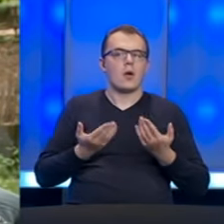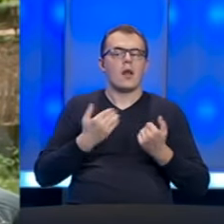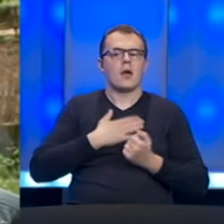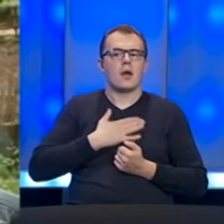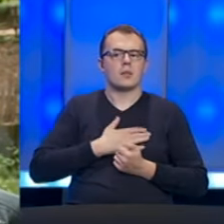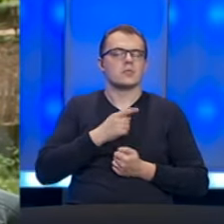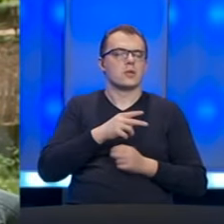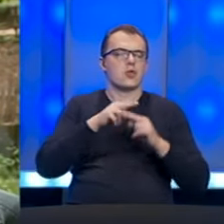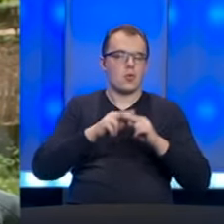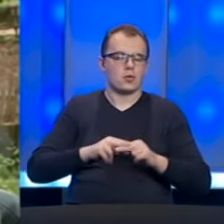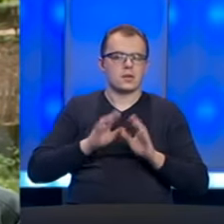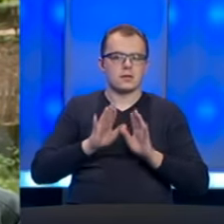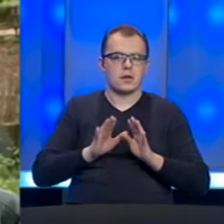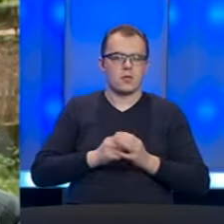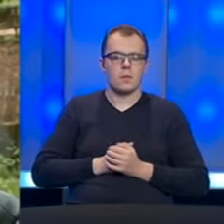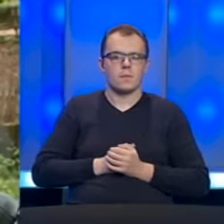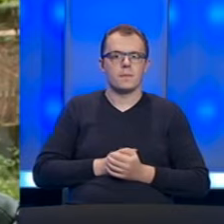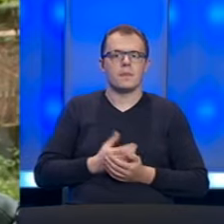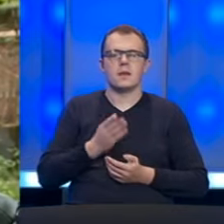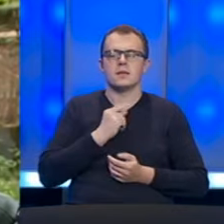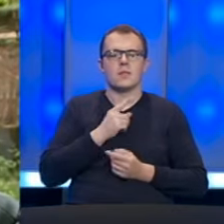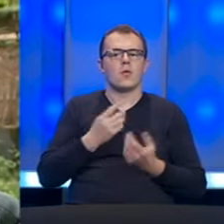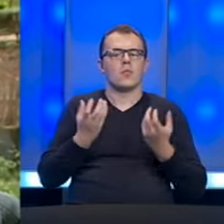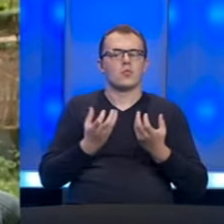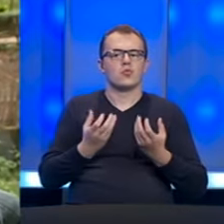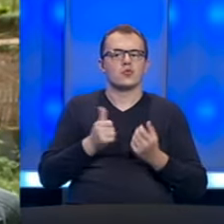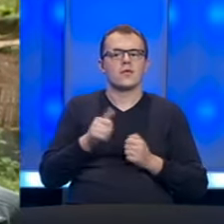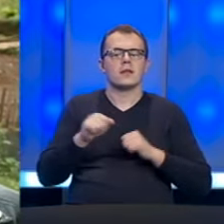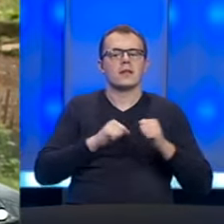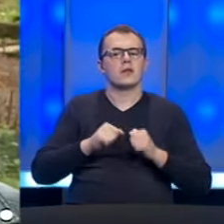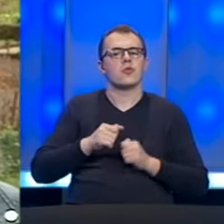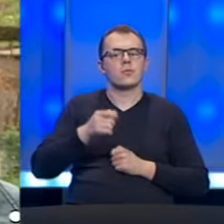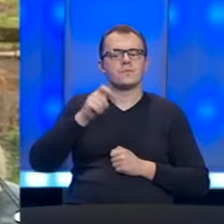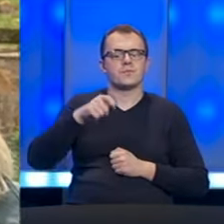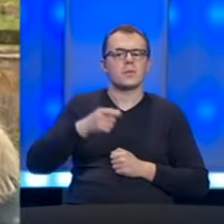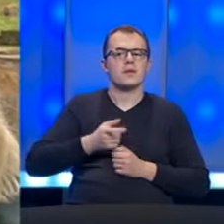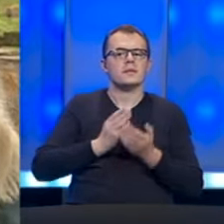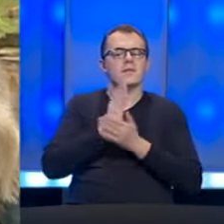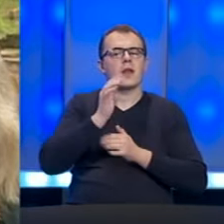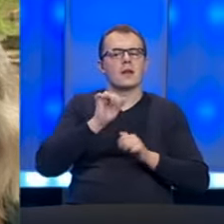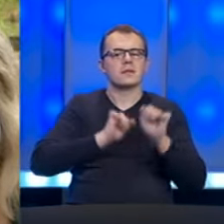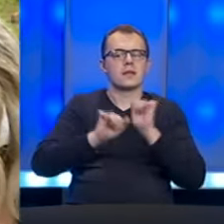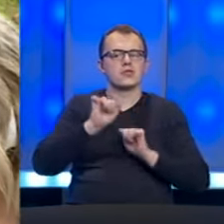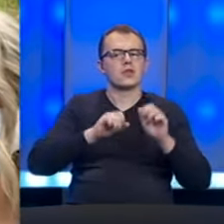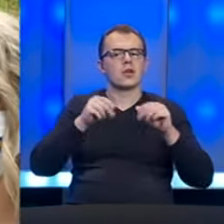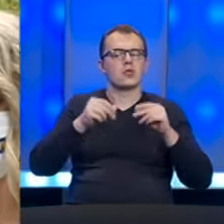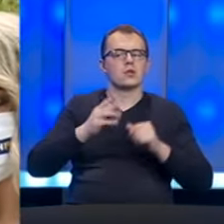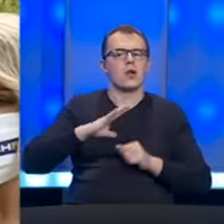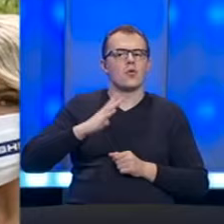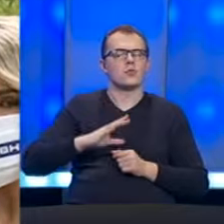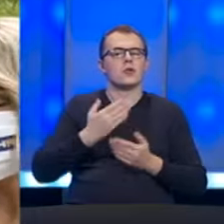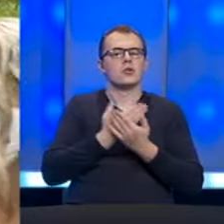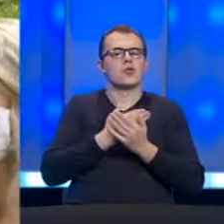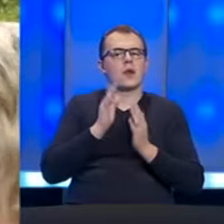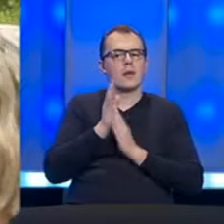da će ostati tako. Sa mnom u društvu je direktor kantonalne uprave civilne zaštite Tuzla, gospodin